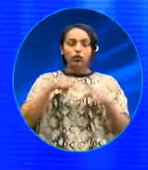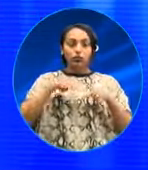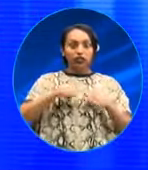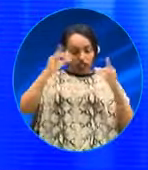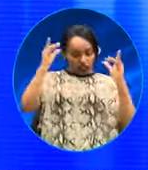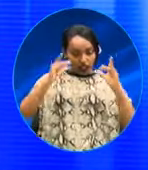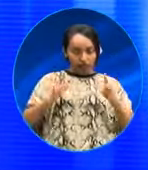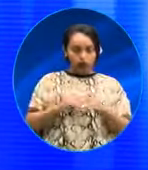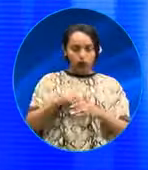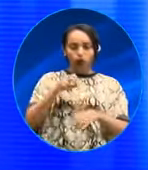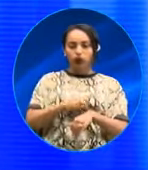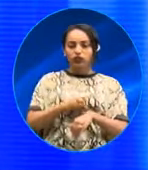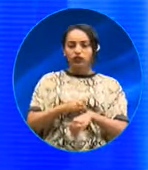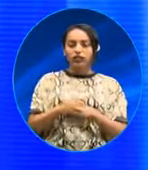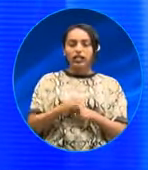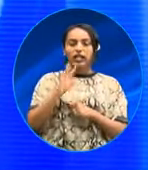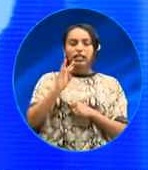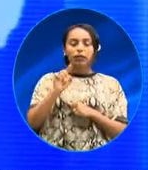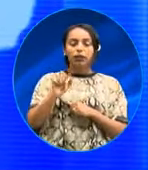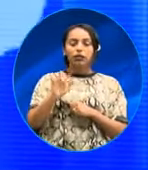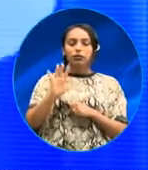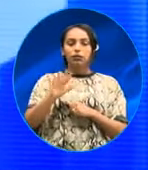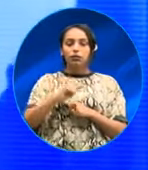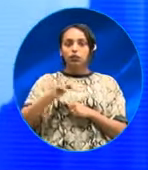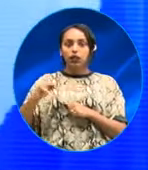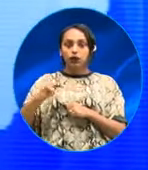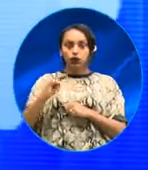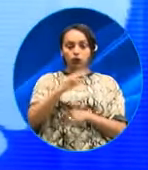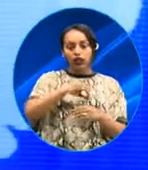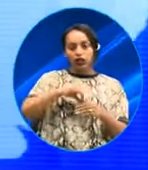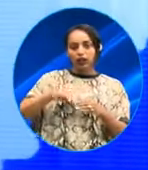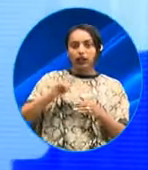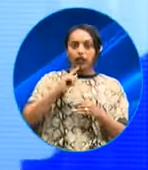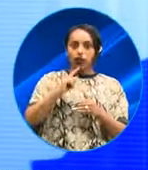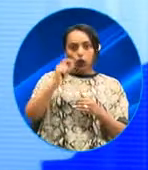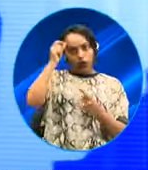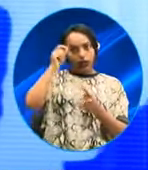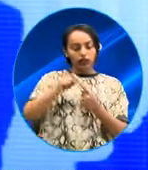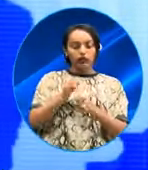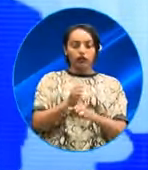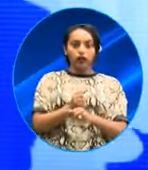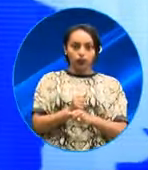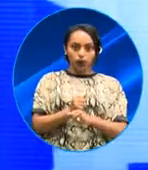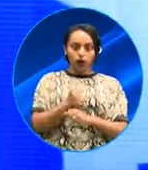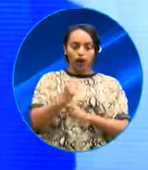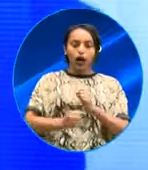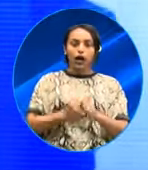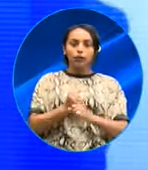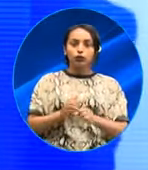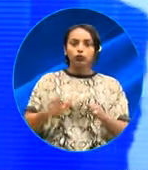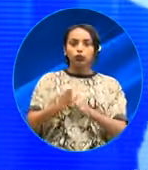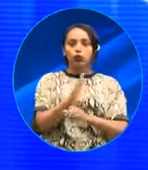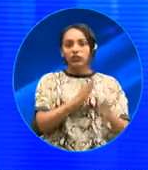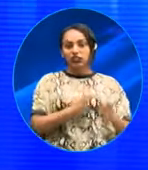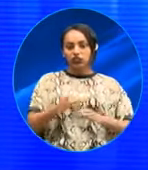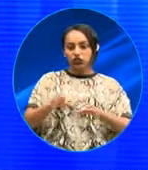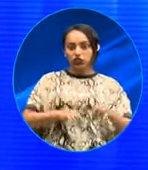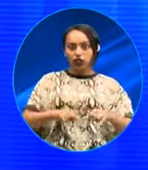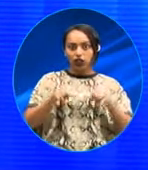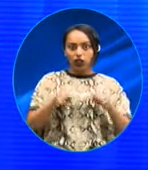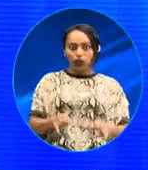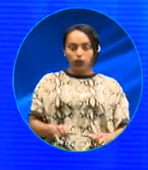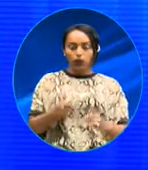በዘንድሮ የክረምት ወቅት 7.5 ሚሊዮን ችግኞችን ለመትከል ነው እቅድ ተይዞ አመቱን ሙሉ ዝግጅት ሲደረግ